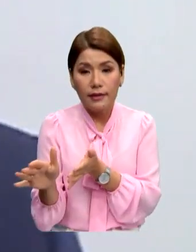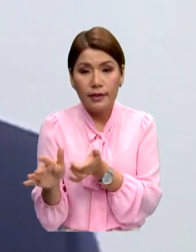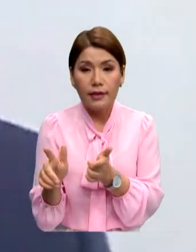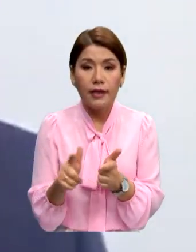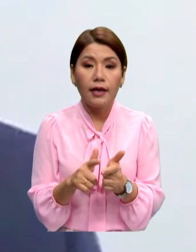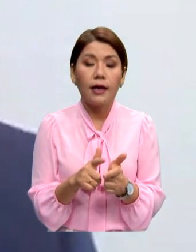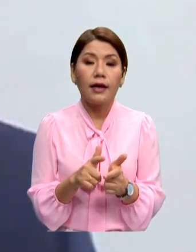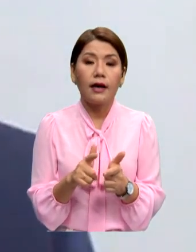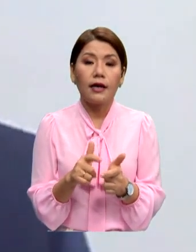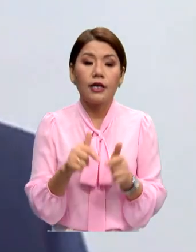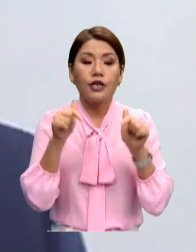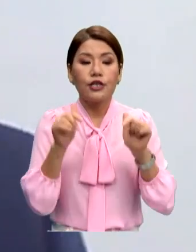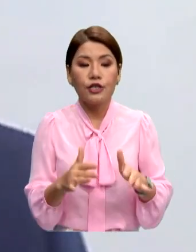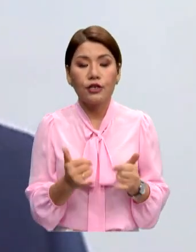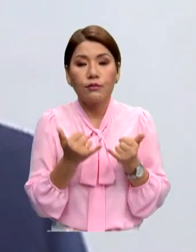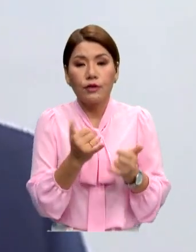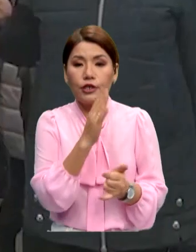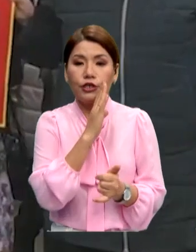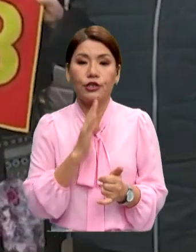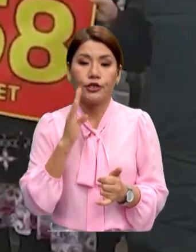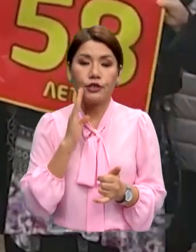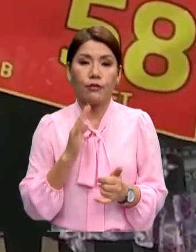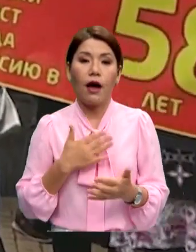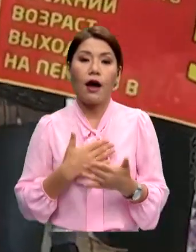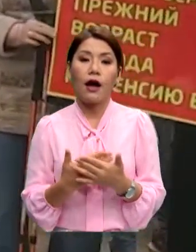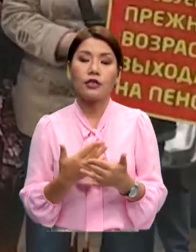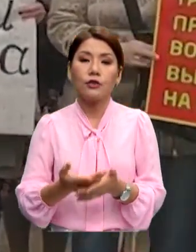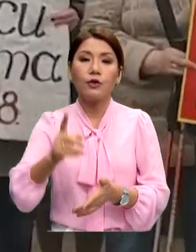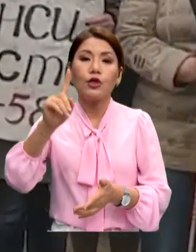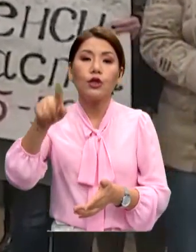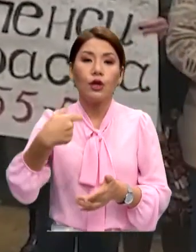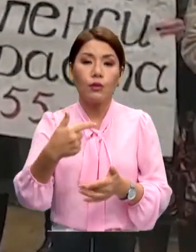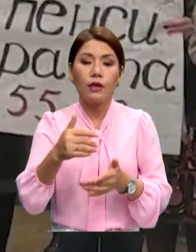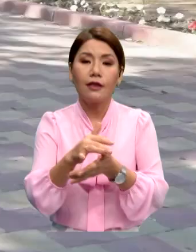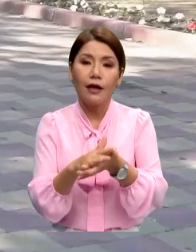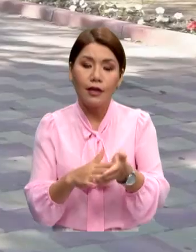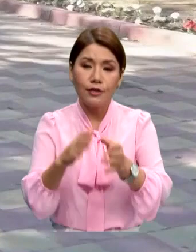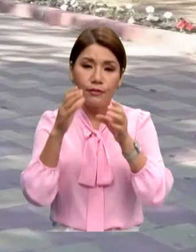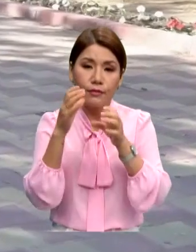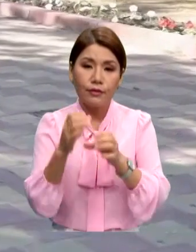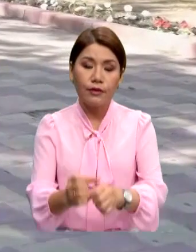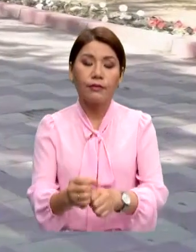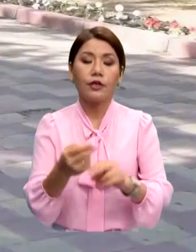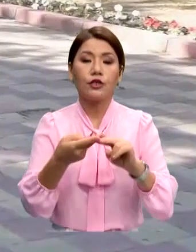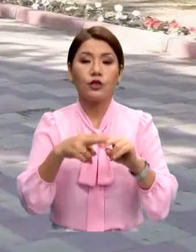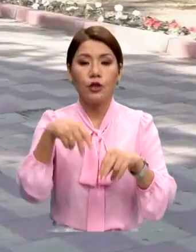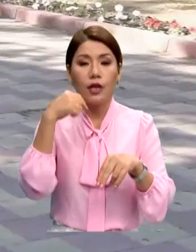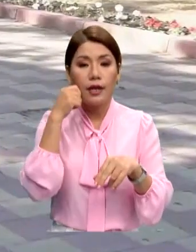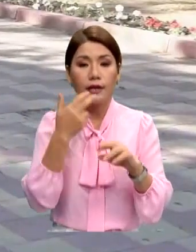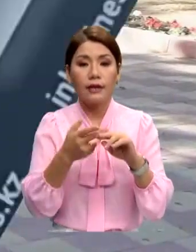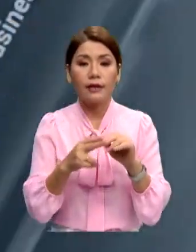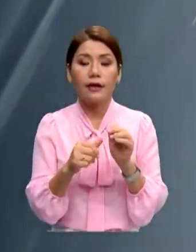а разрешить женщинам выйти на пенсию. Активистки требуют дальнейшего снижения возрастного порога. Айжан Утеева из